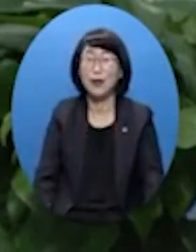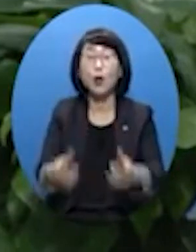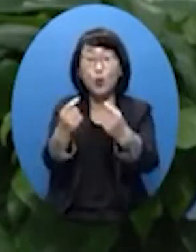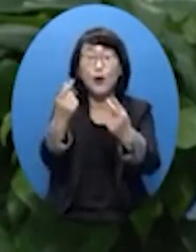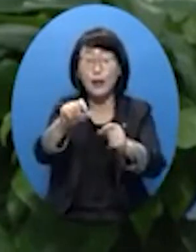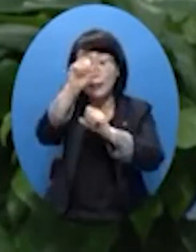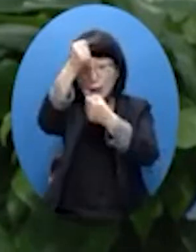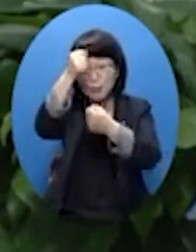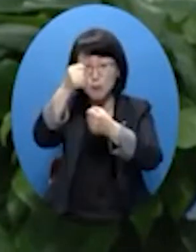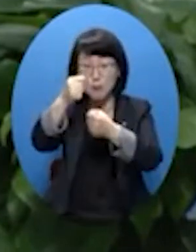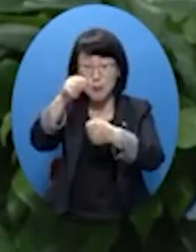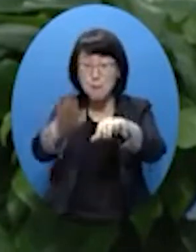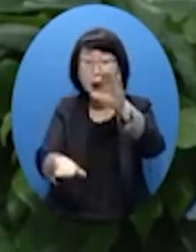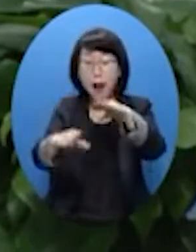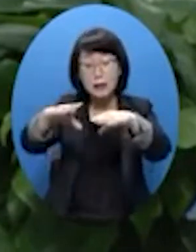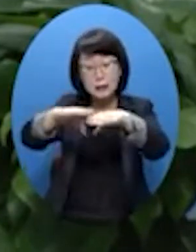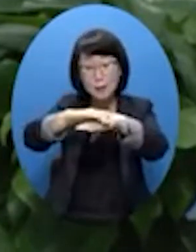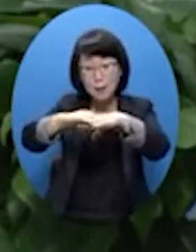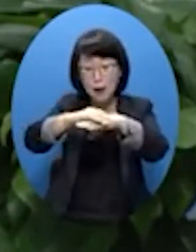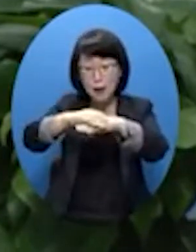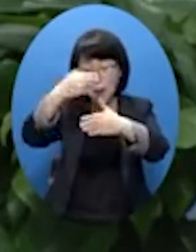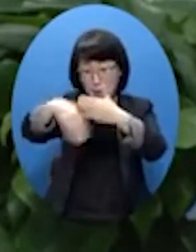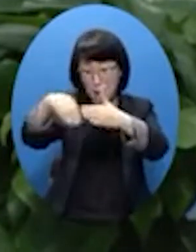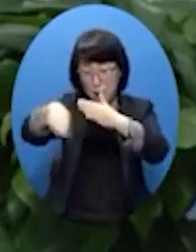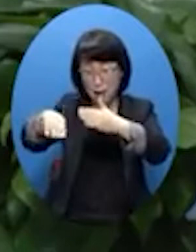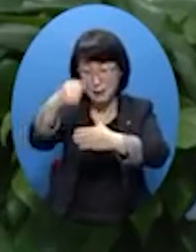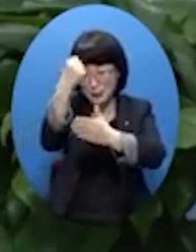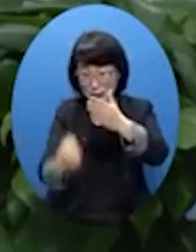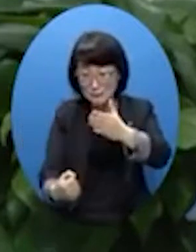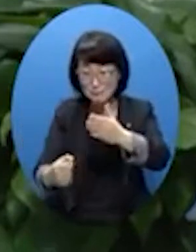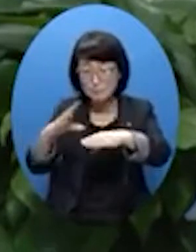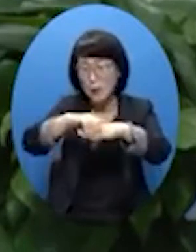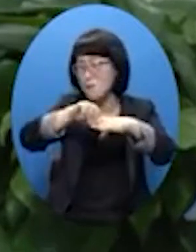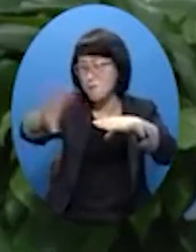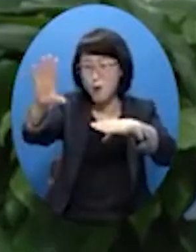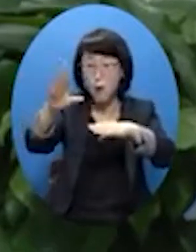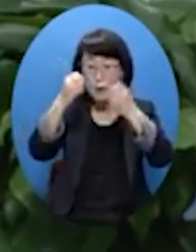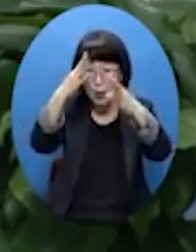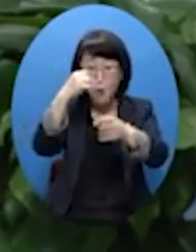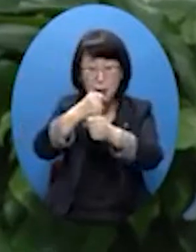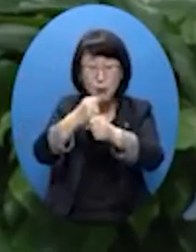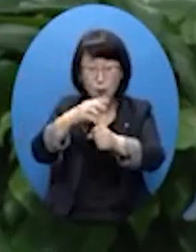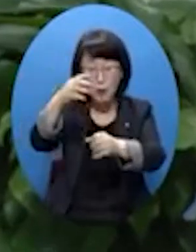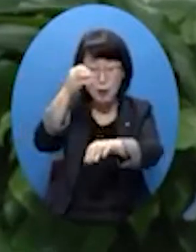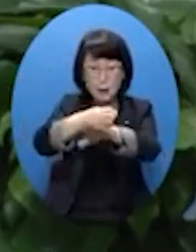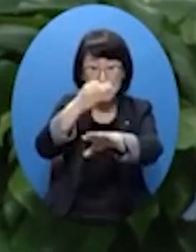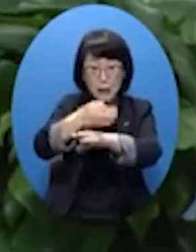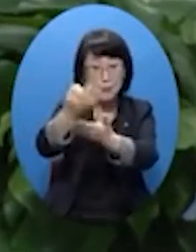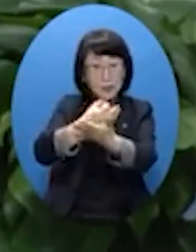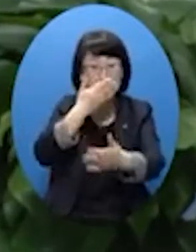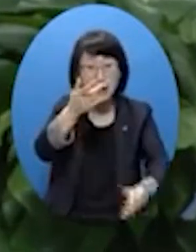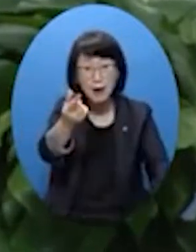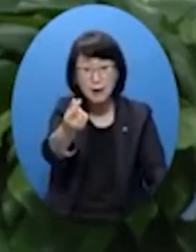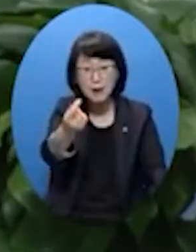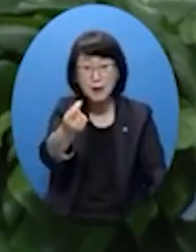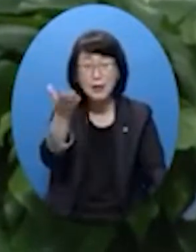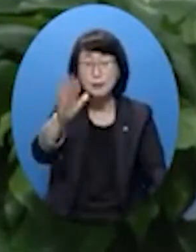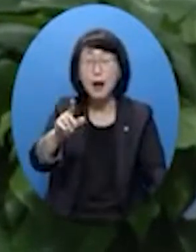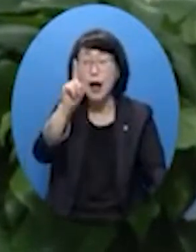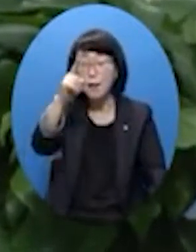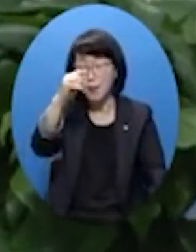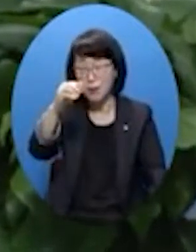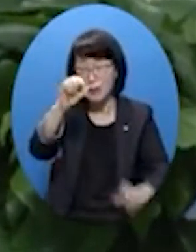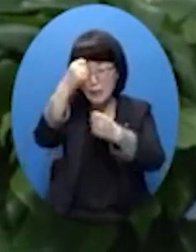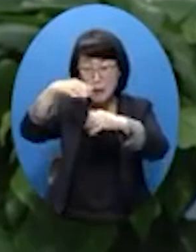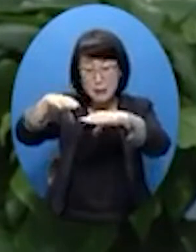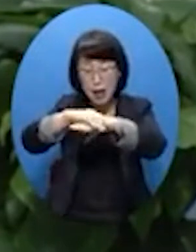신발이 달아야 또 3시 바로 사서 c 라서 2 10월 굉장히 돌아가는데 한번 신발을 사면 십